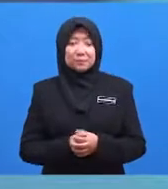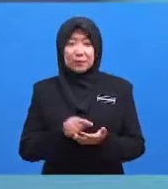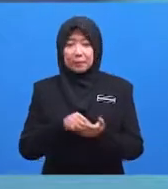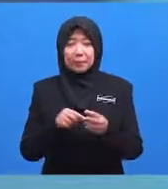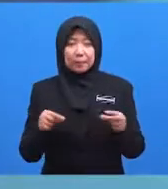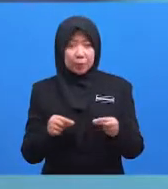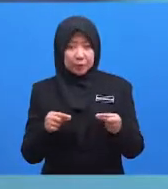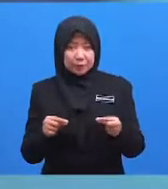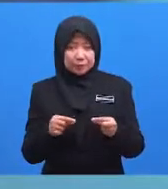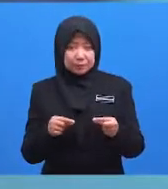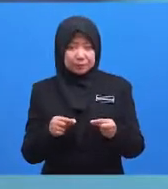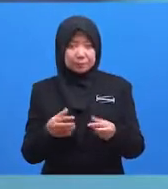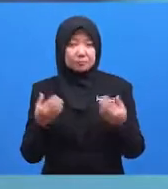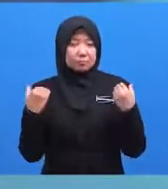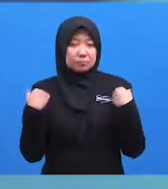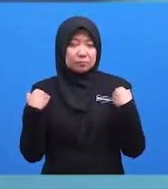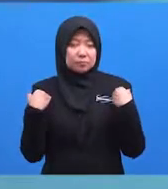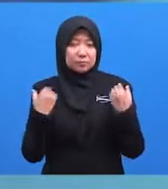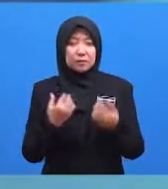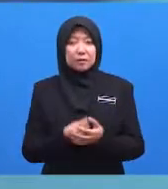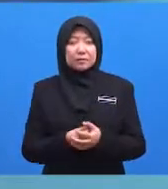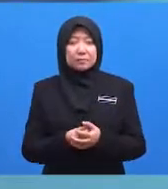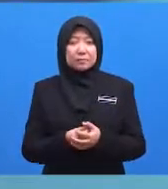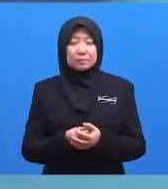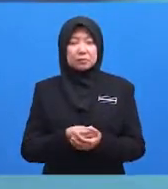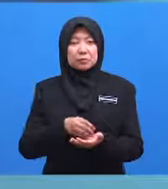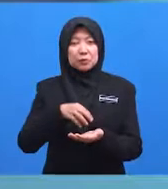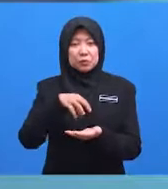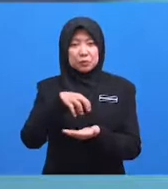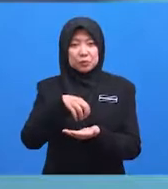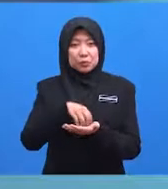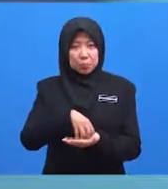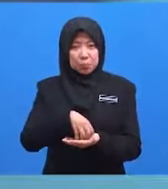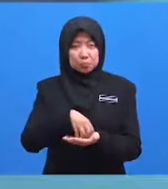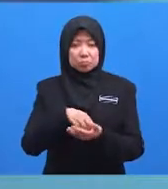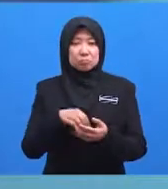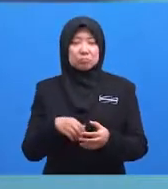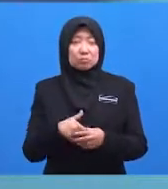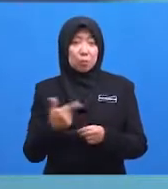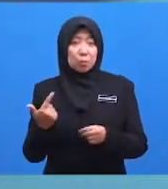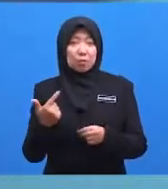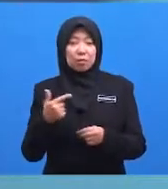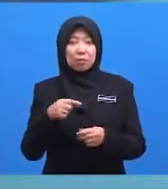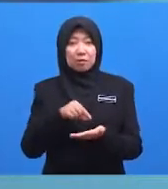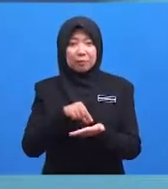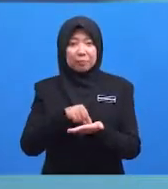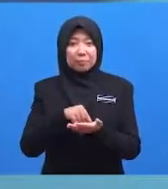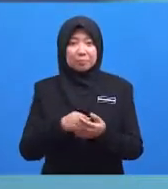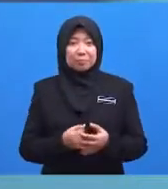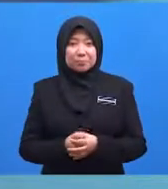Ayam goreng mempunyai tekstur yang rangup di permukaan luar ayam.